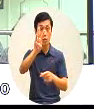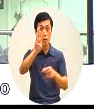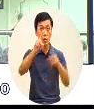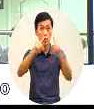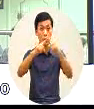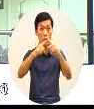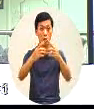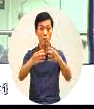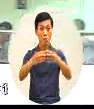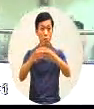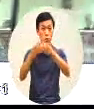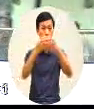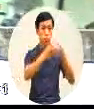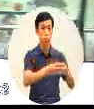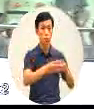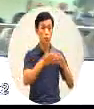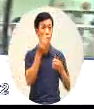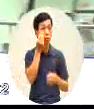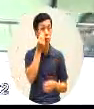啊，欢迎啊！